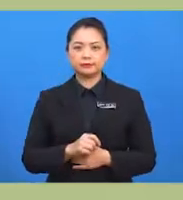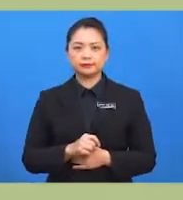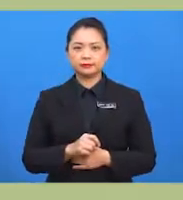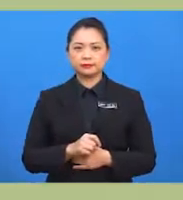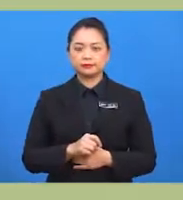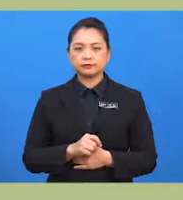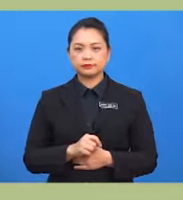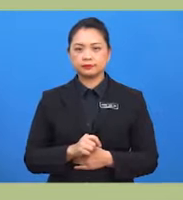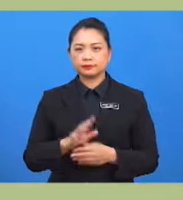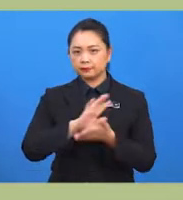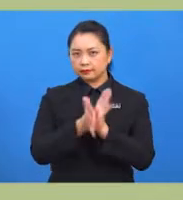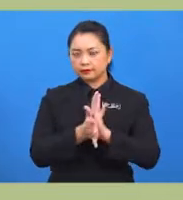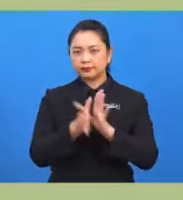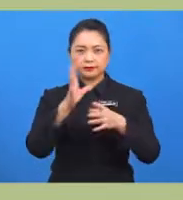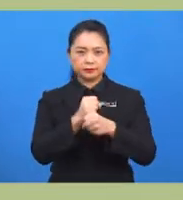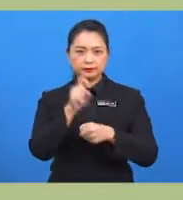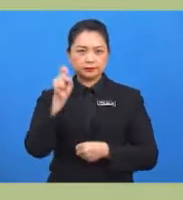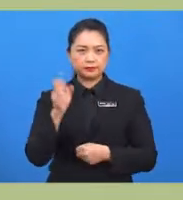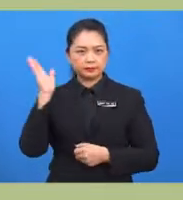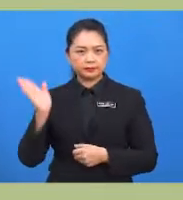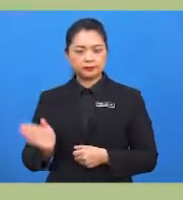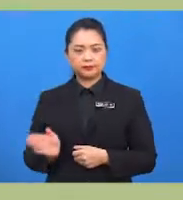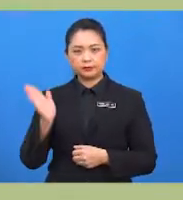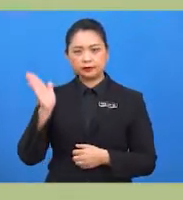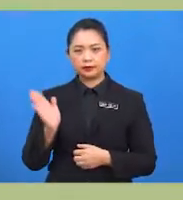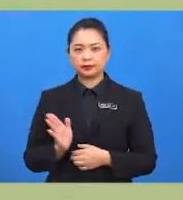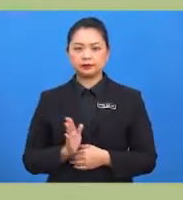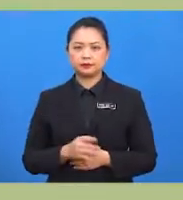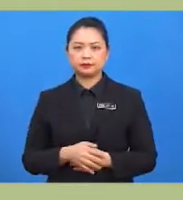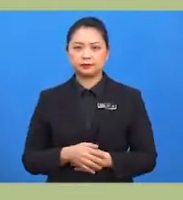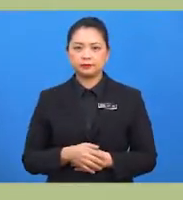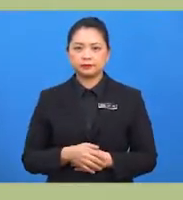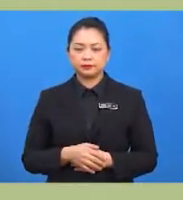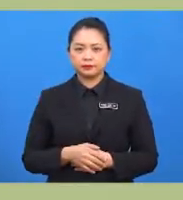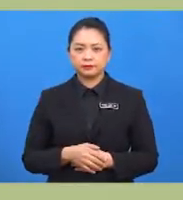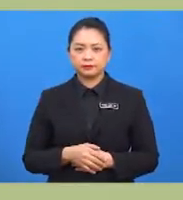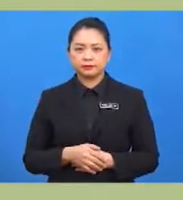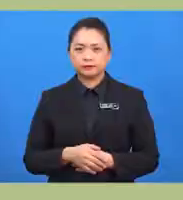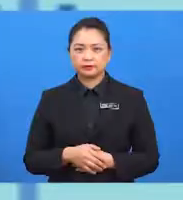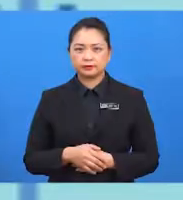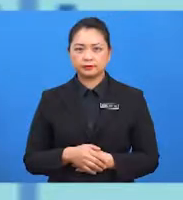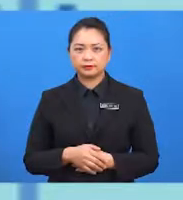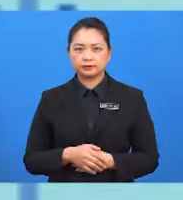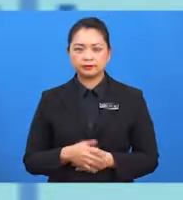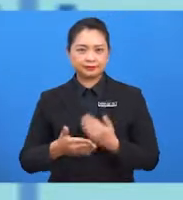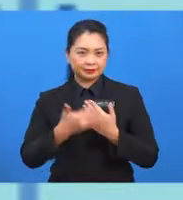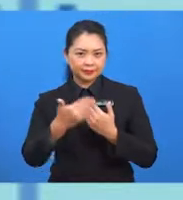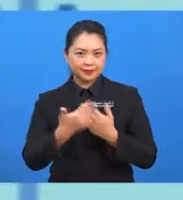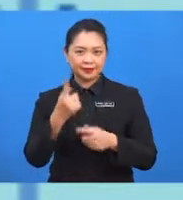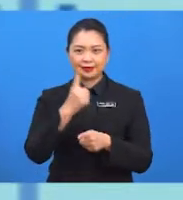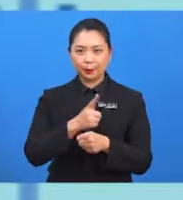x = 1 puluhan lima Mal verdes Simi terpadu Ya udah